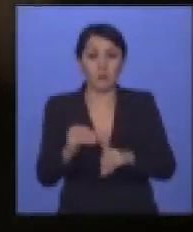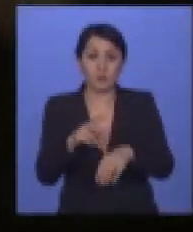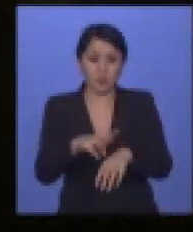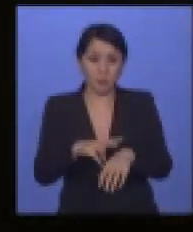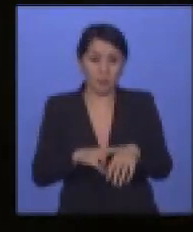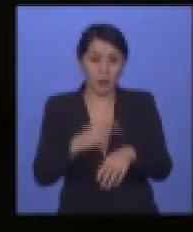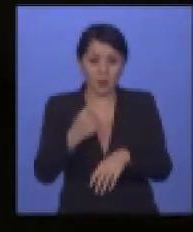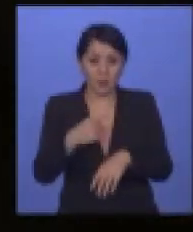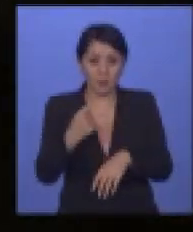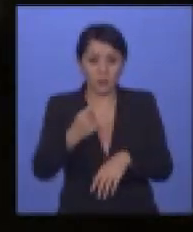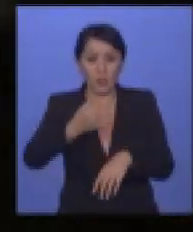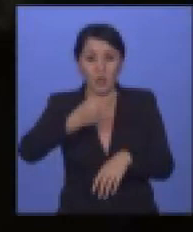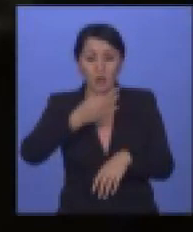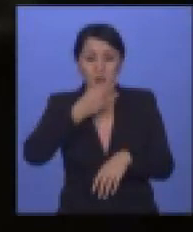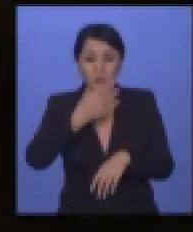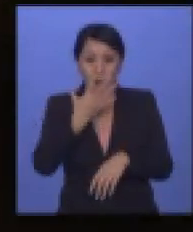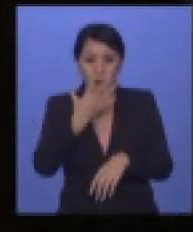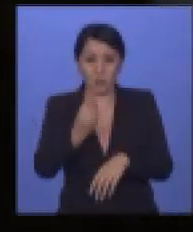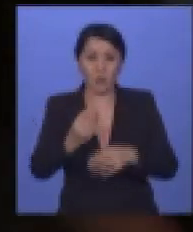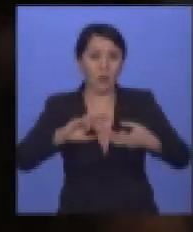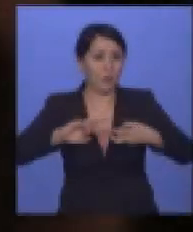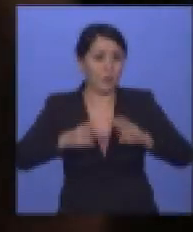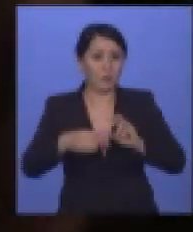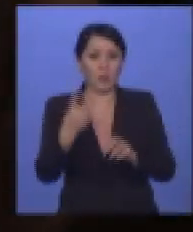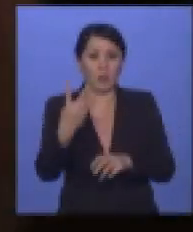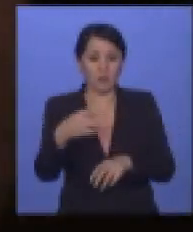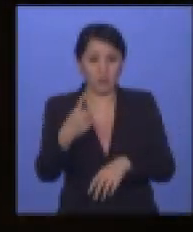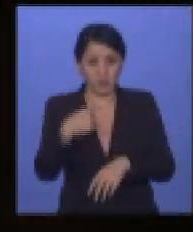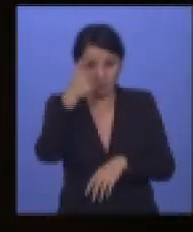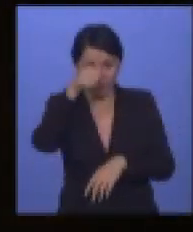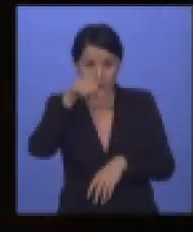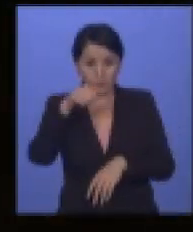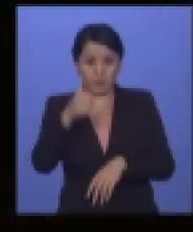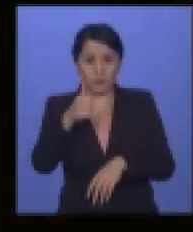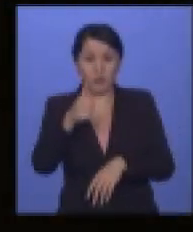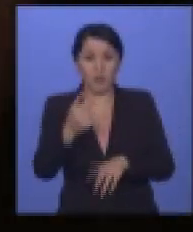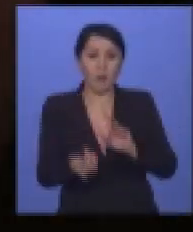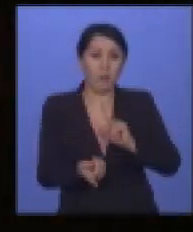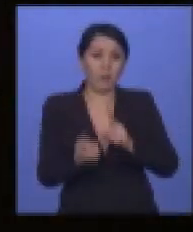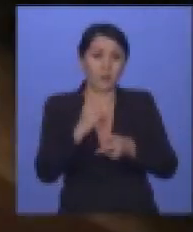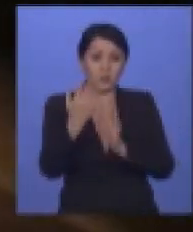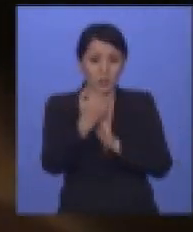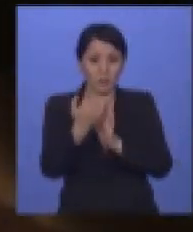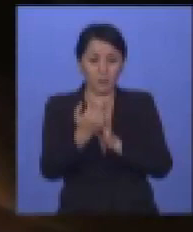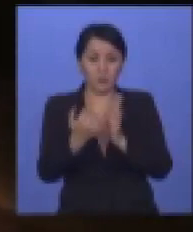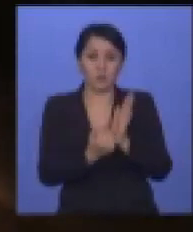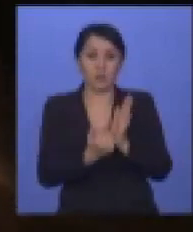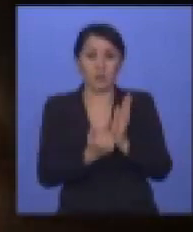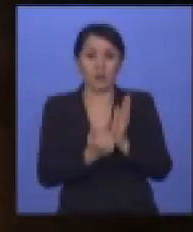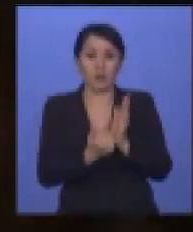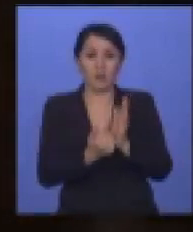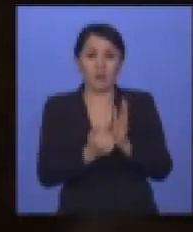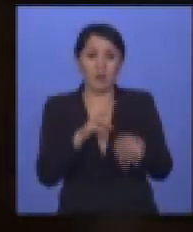Полицейские отмечают, что раньше это было серьезной проблемой. Однако с 2021 года процедура внесения в эту таблицу значительно упрощена. Это